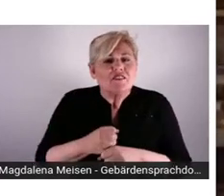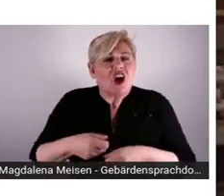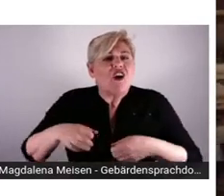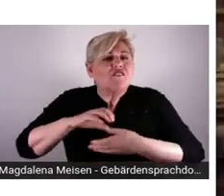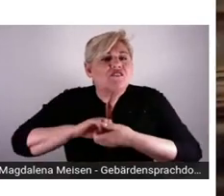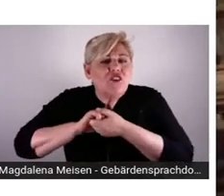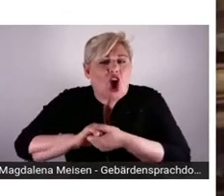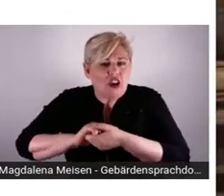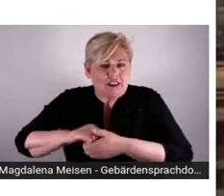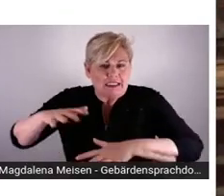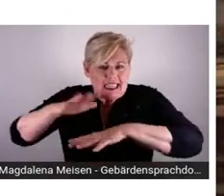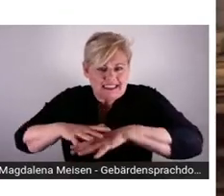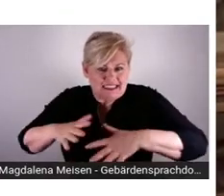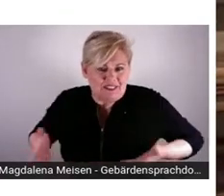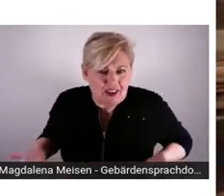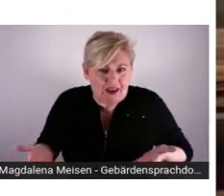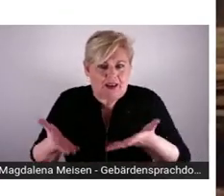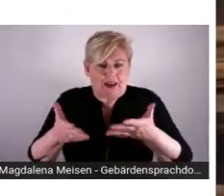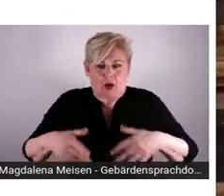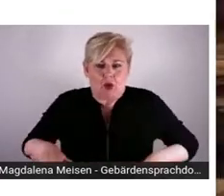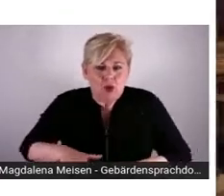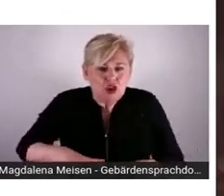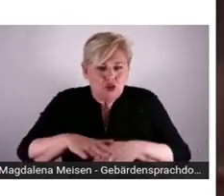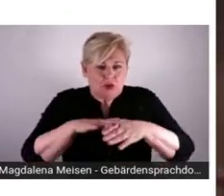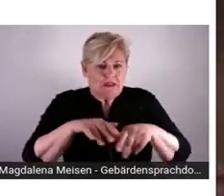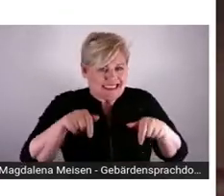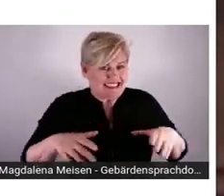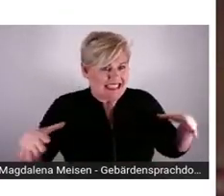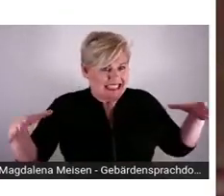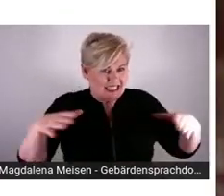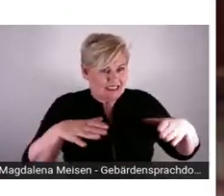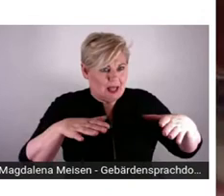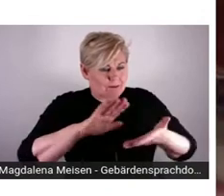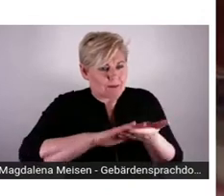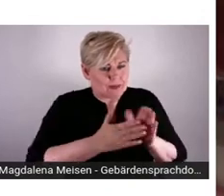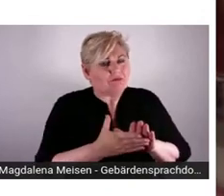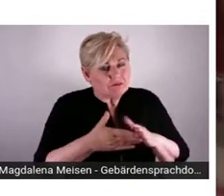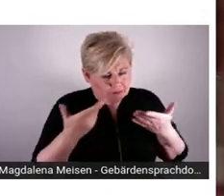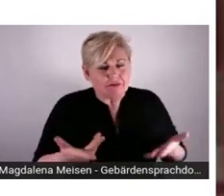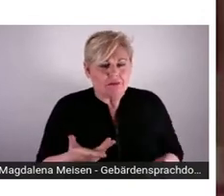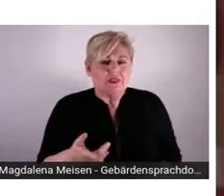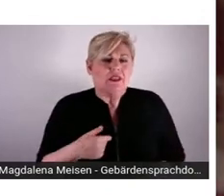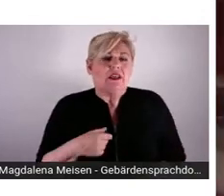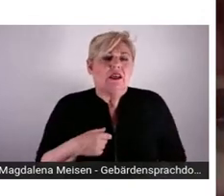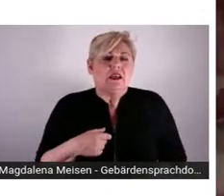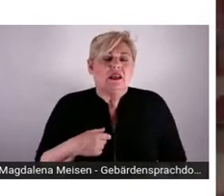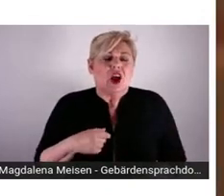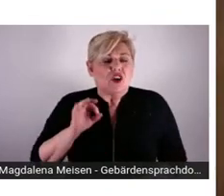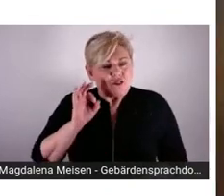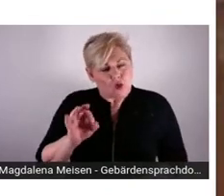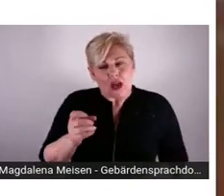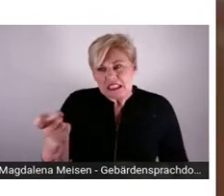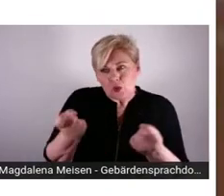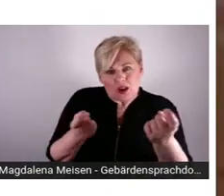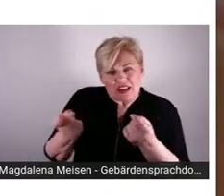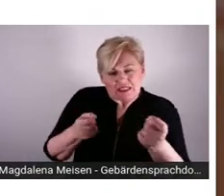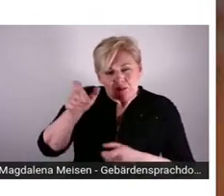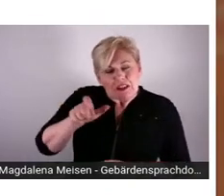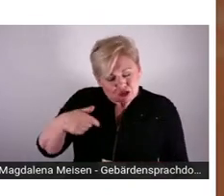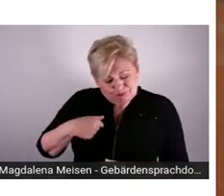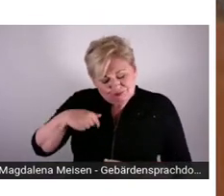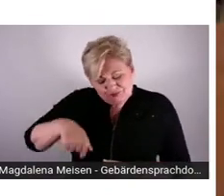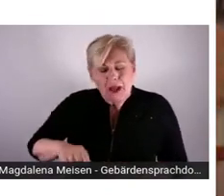Freundesnetzwerke, Unterstützernetzwerke und dieses Gesamtpaket ist das, was die Kindersprachbrücke für zugewanderte Menschen so besonders